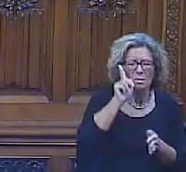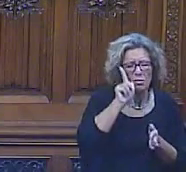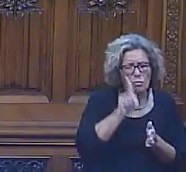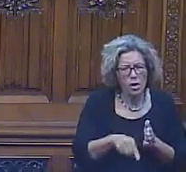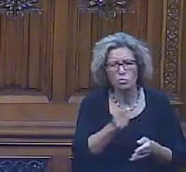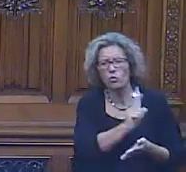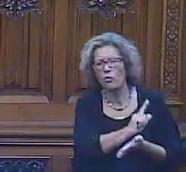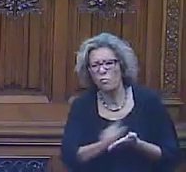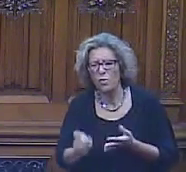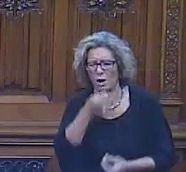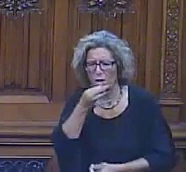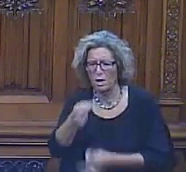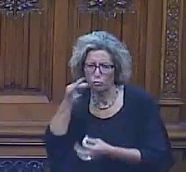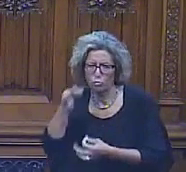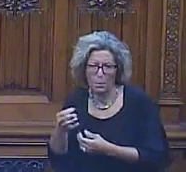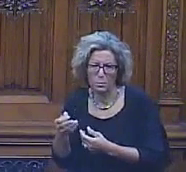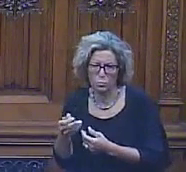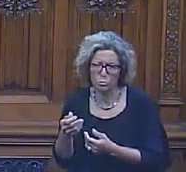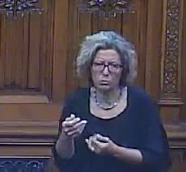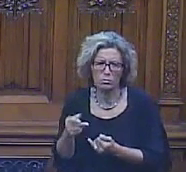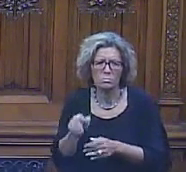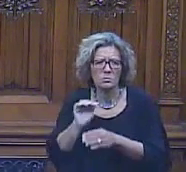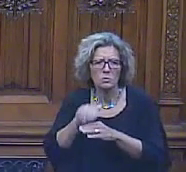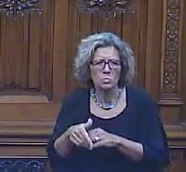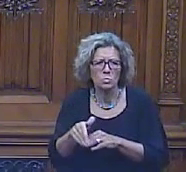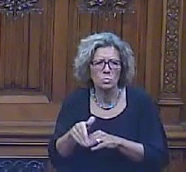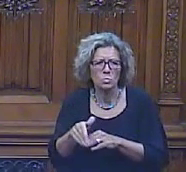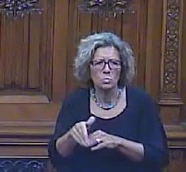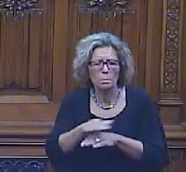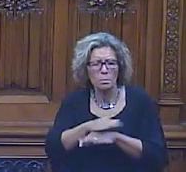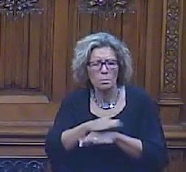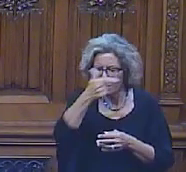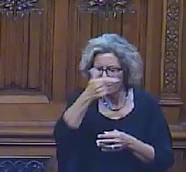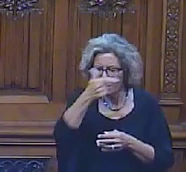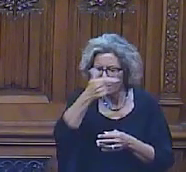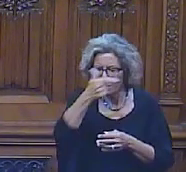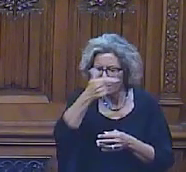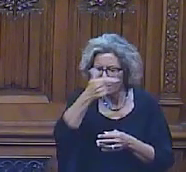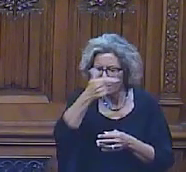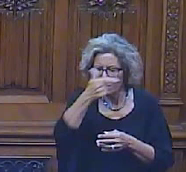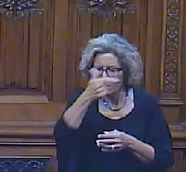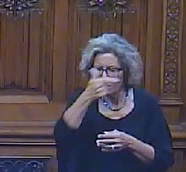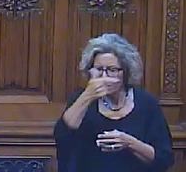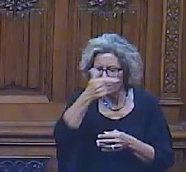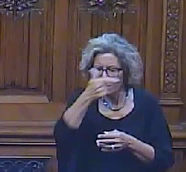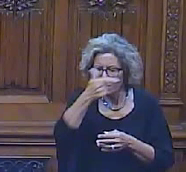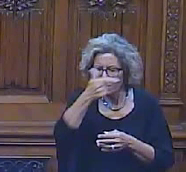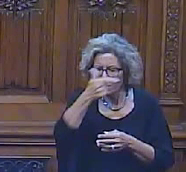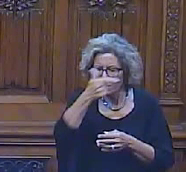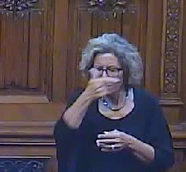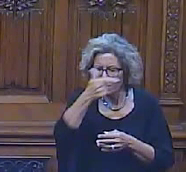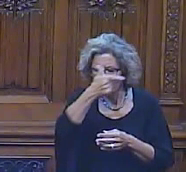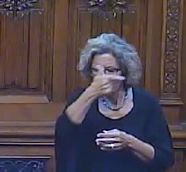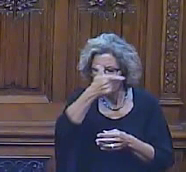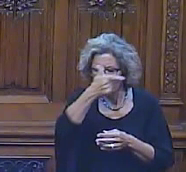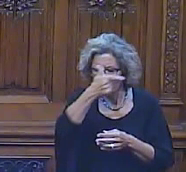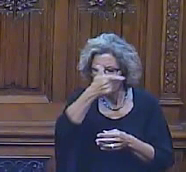und Fehlinformationen über alle Kanäle hier eine Stimmung aufzuheizen,